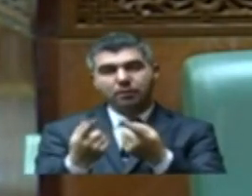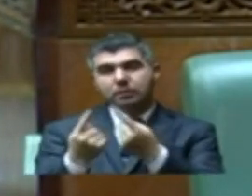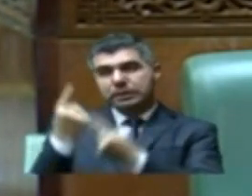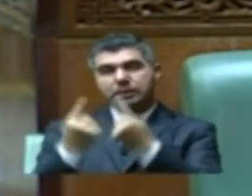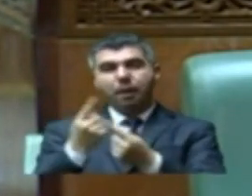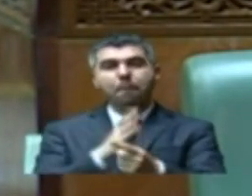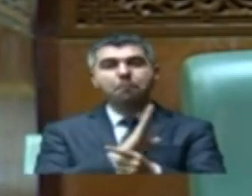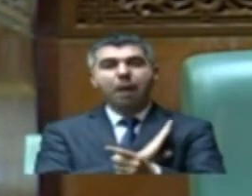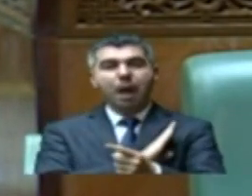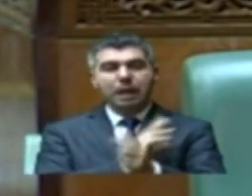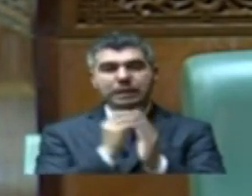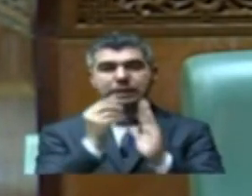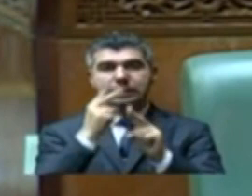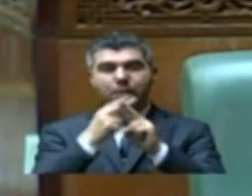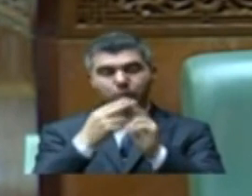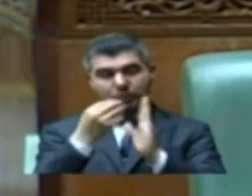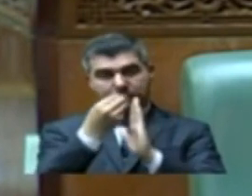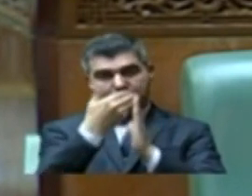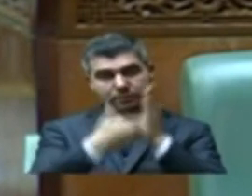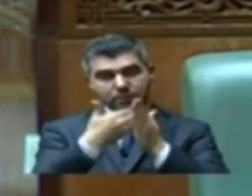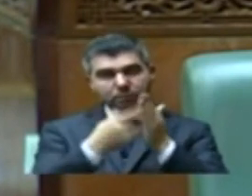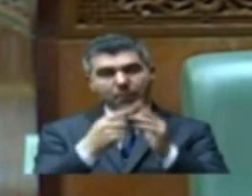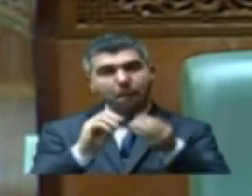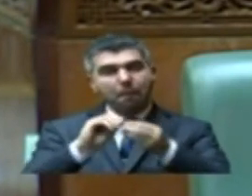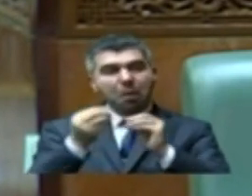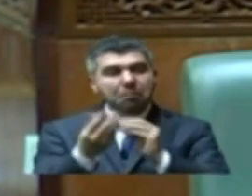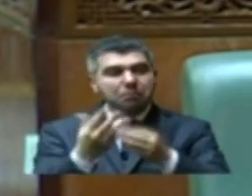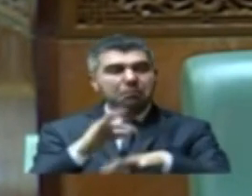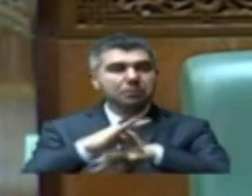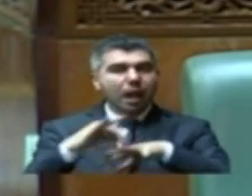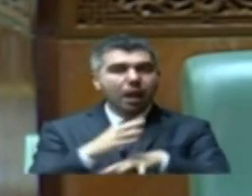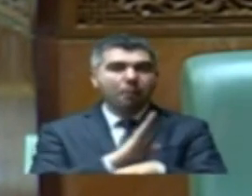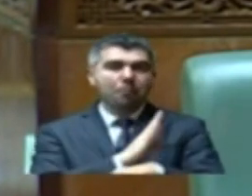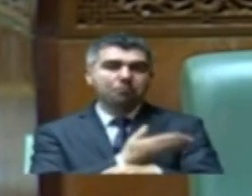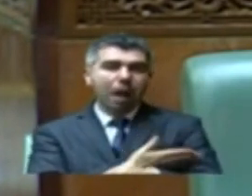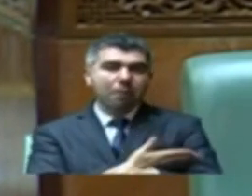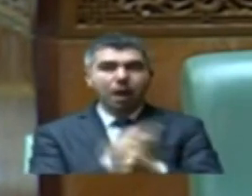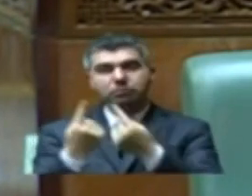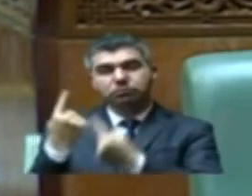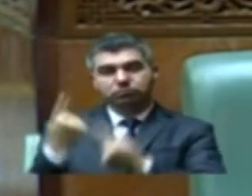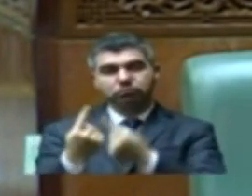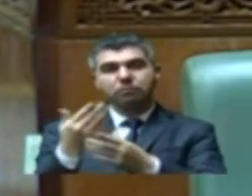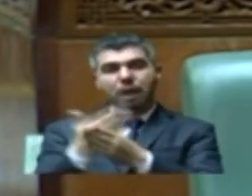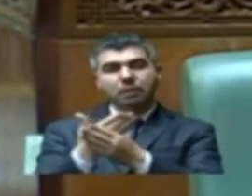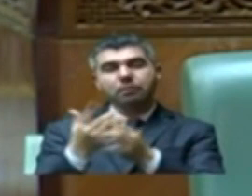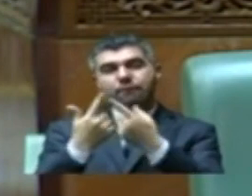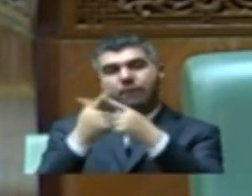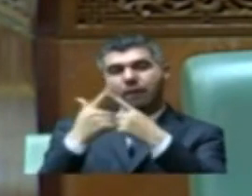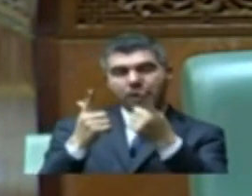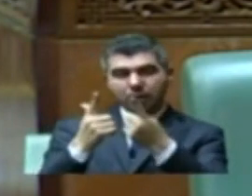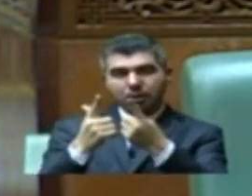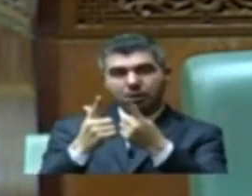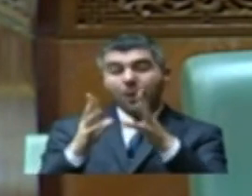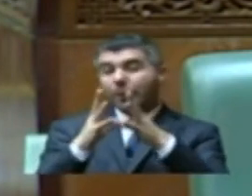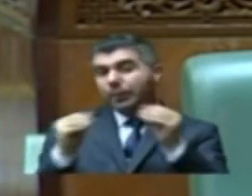أباؤهم أو في نزاع مع أمهاتهم لأسباب متعددة، لكن الواقع هو غياب أي